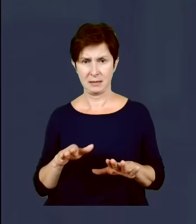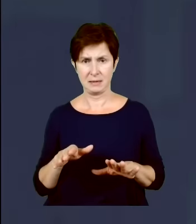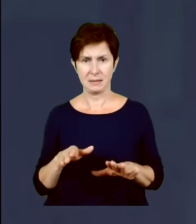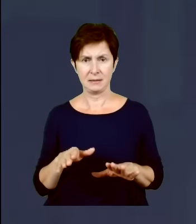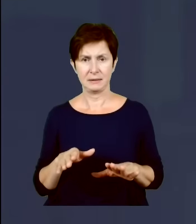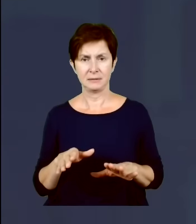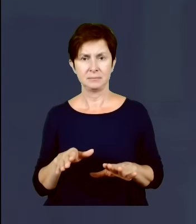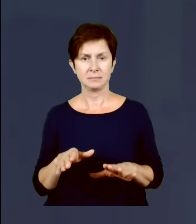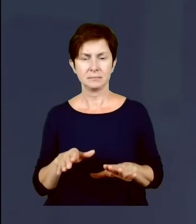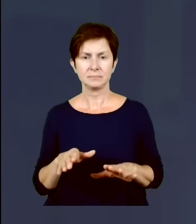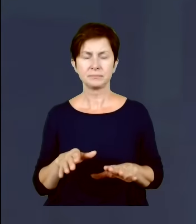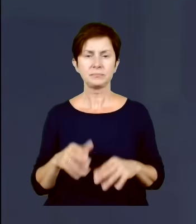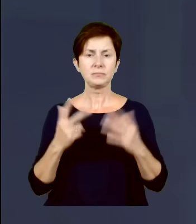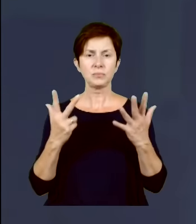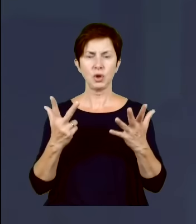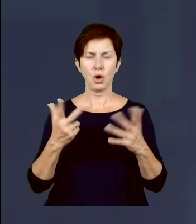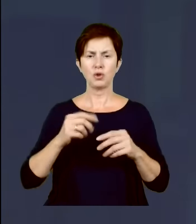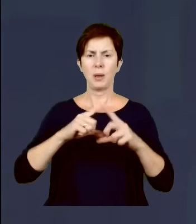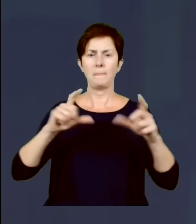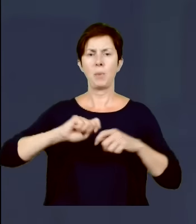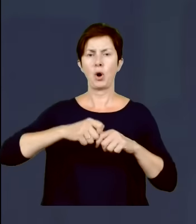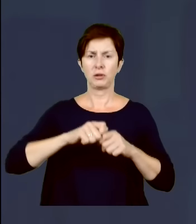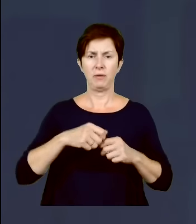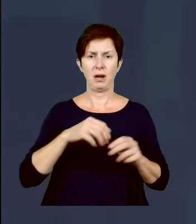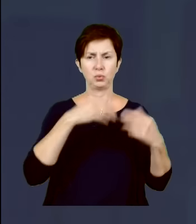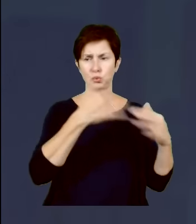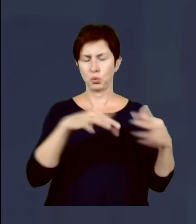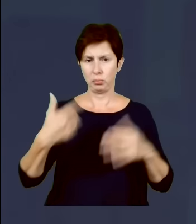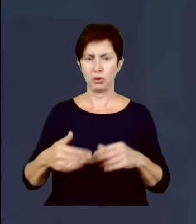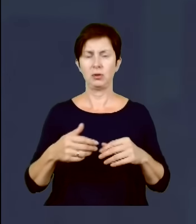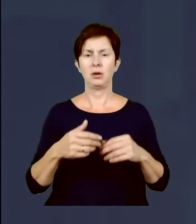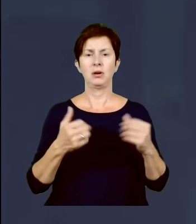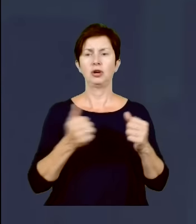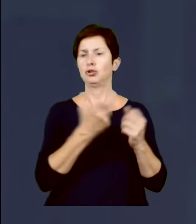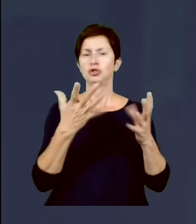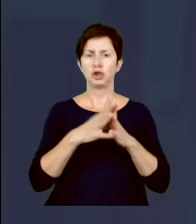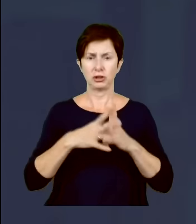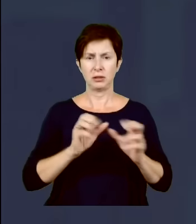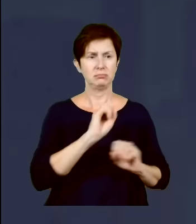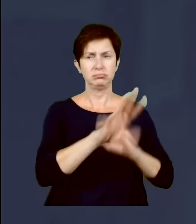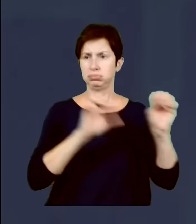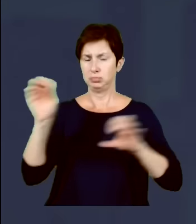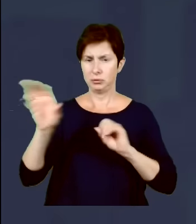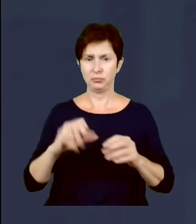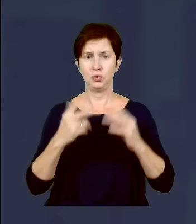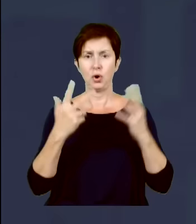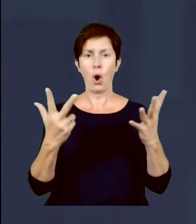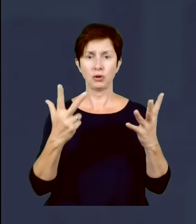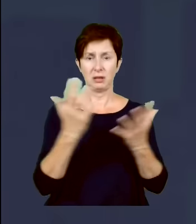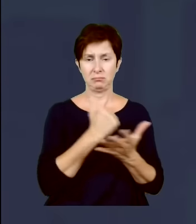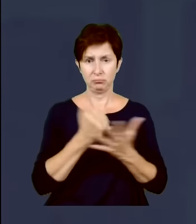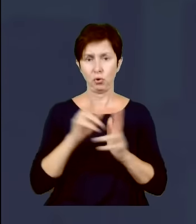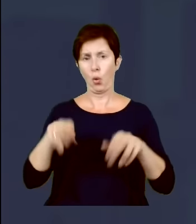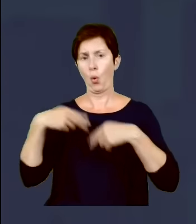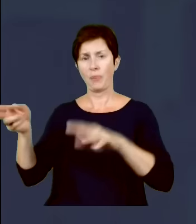uczciwości portfeli z 10 oddano na policję i tutaj jestem z państwa bardzo dumny to znaczy że